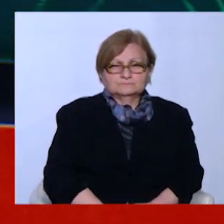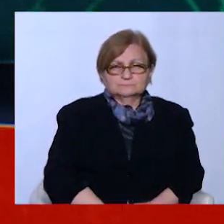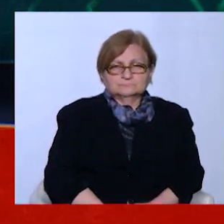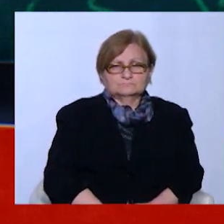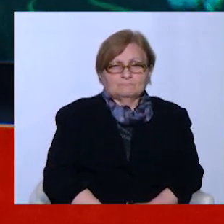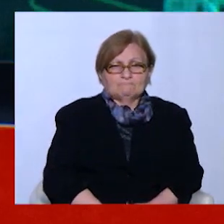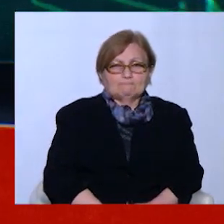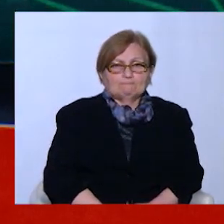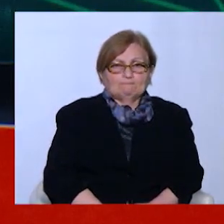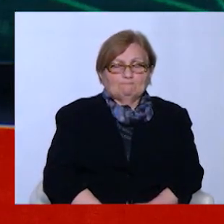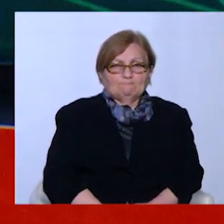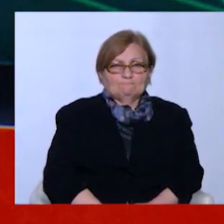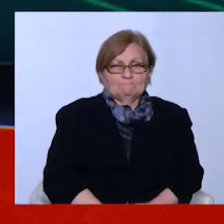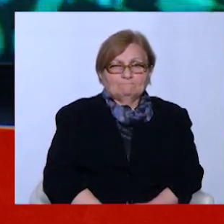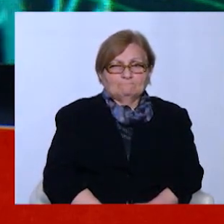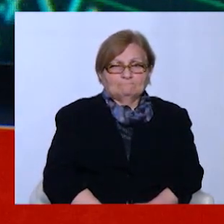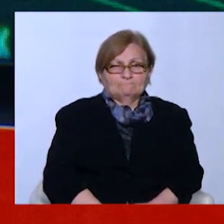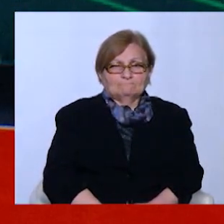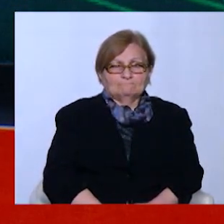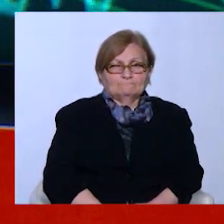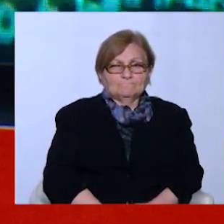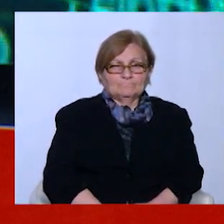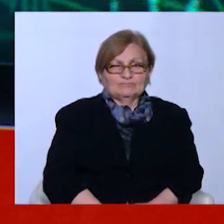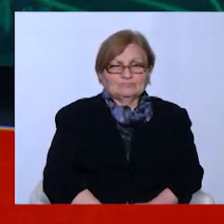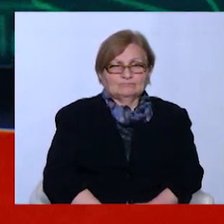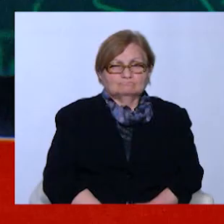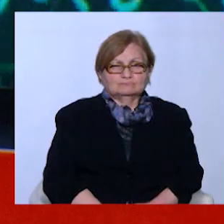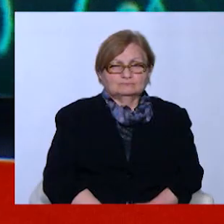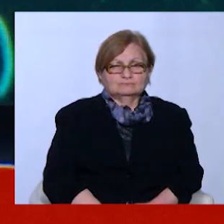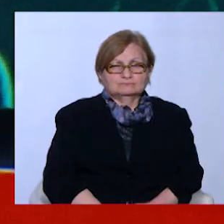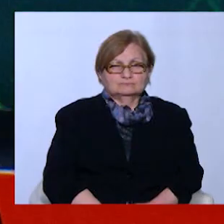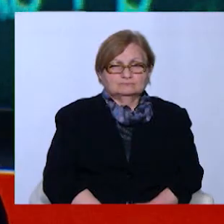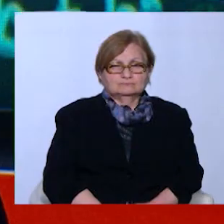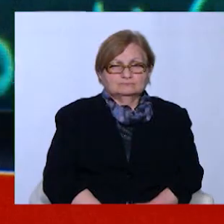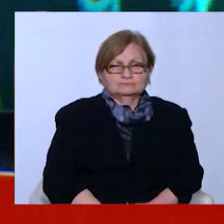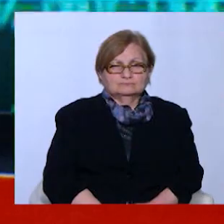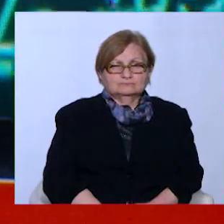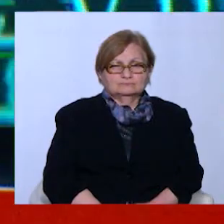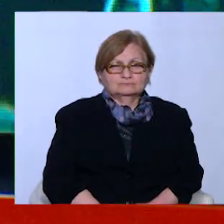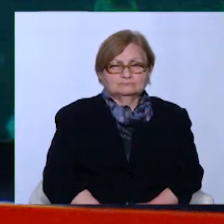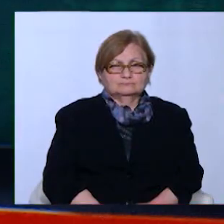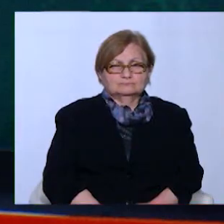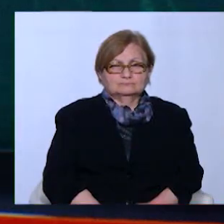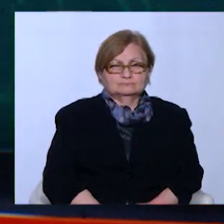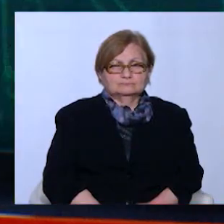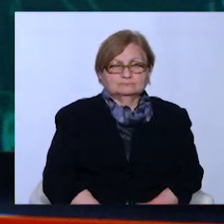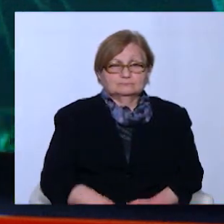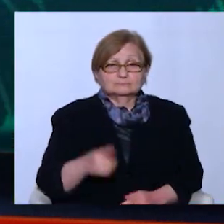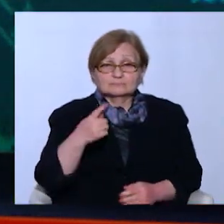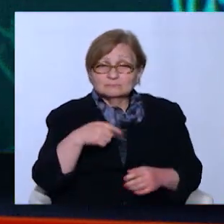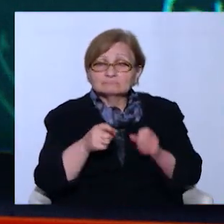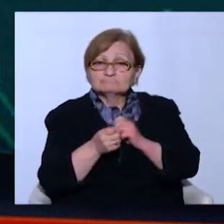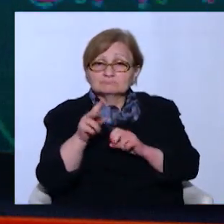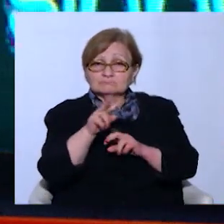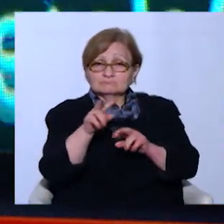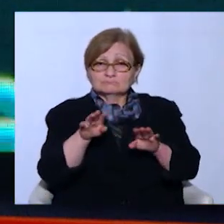სამკუთხედ BCD-ს, დია. BC და D-ს, აი ესე დავწეროთ. ხო? რადგან ეს სამკუთხედები